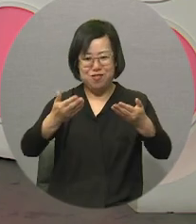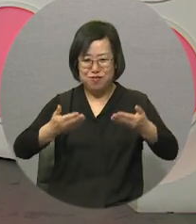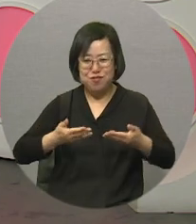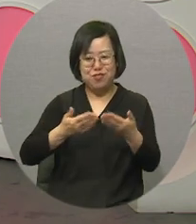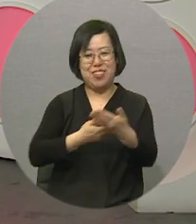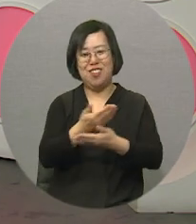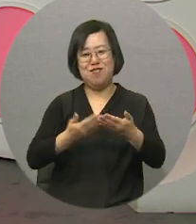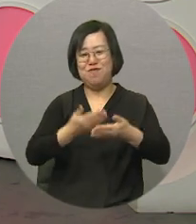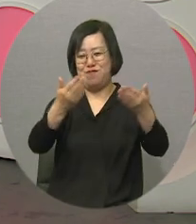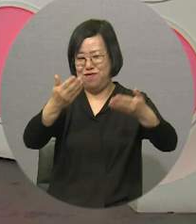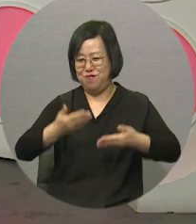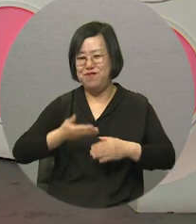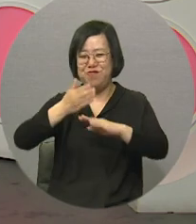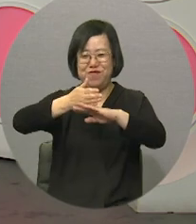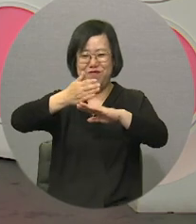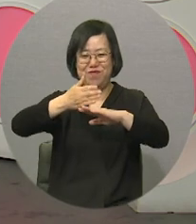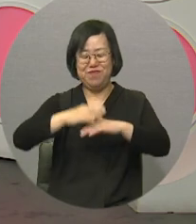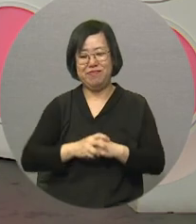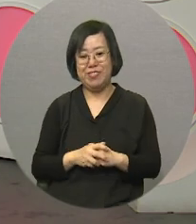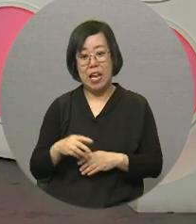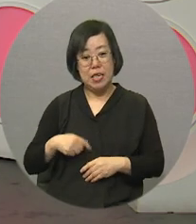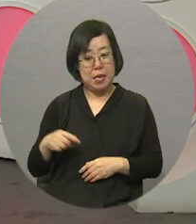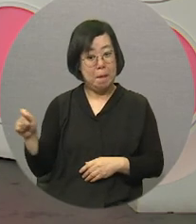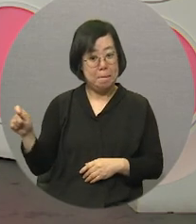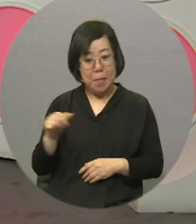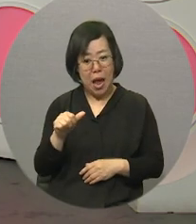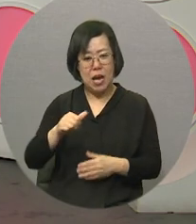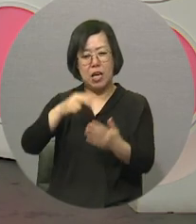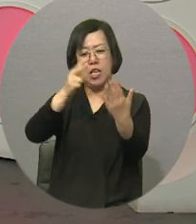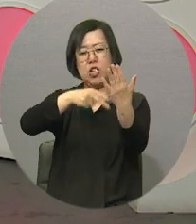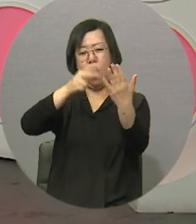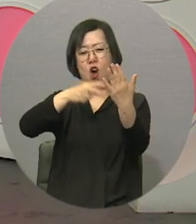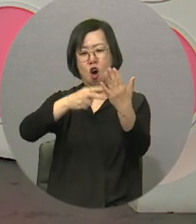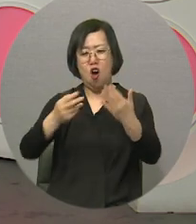또 생방송 진행하다 보니까 네. 제가 조금 빠르게 여러분께 감동사연을 전했습니다.